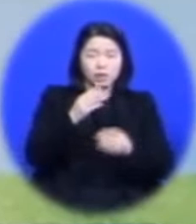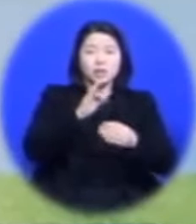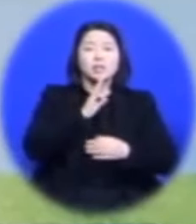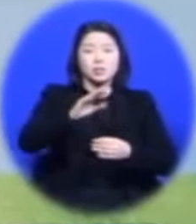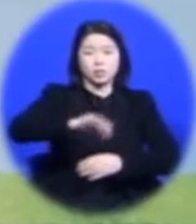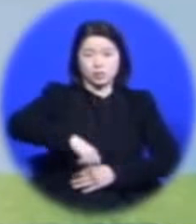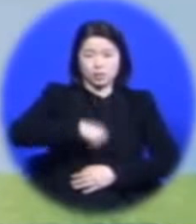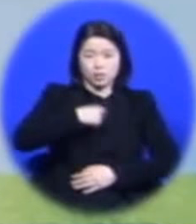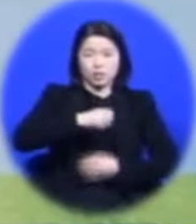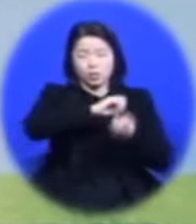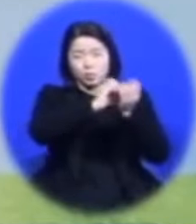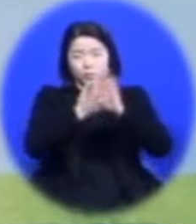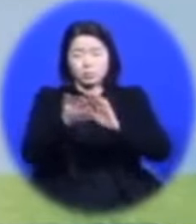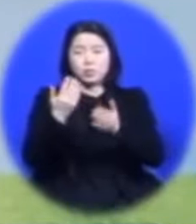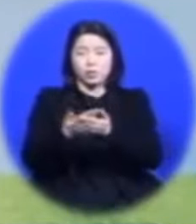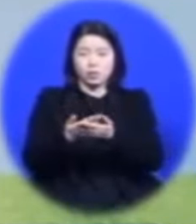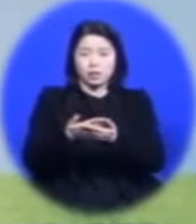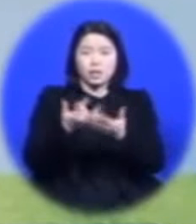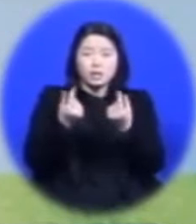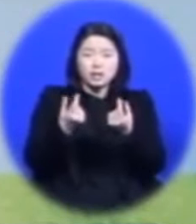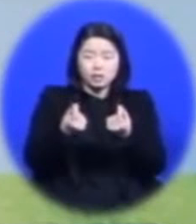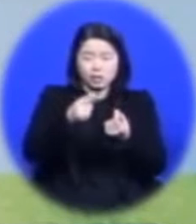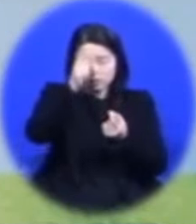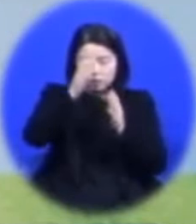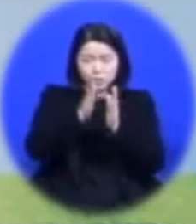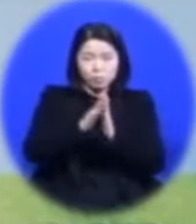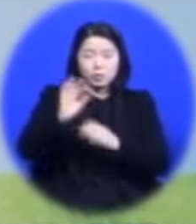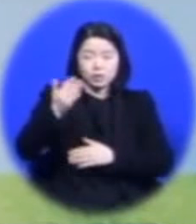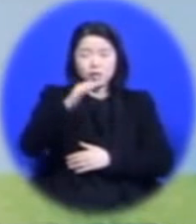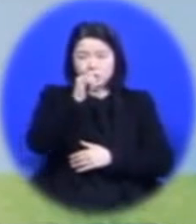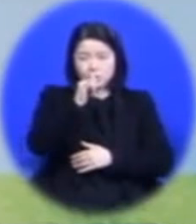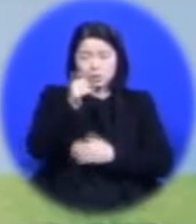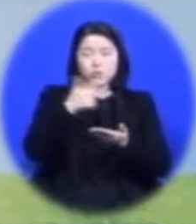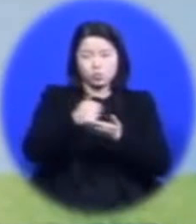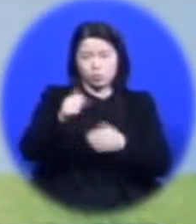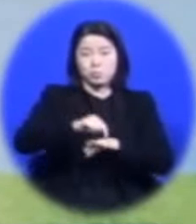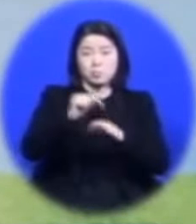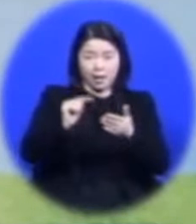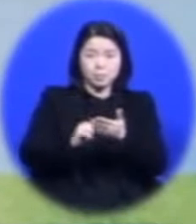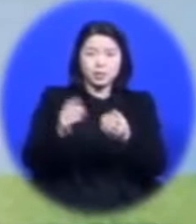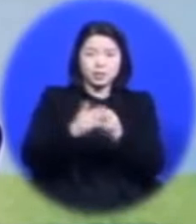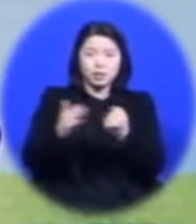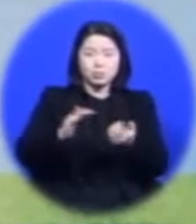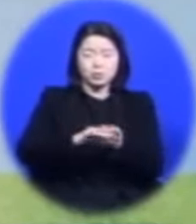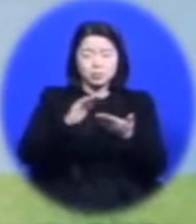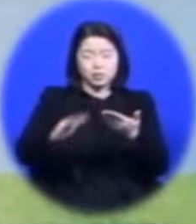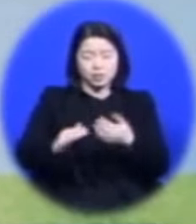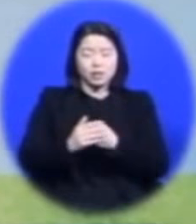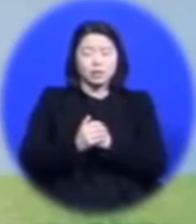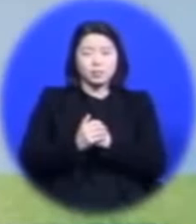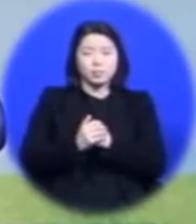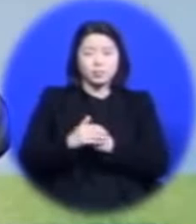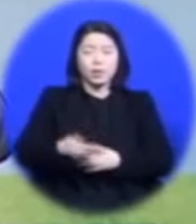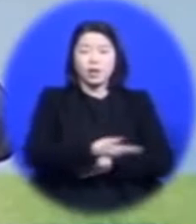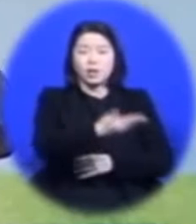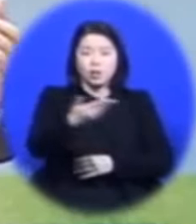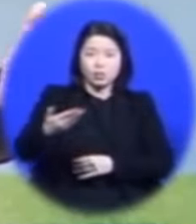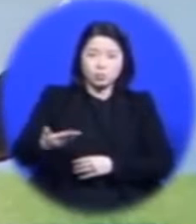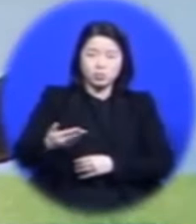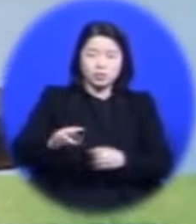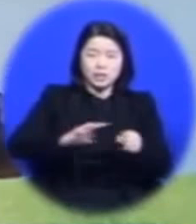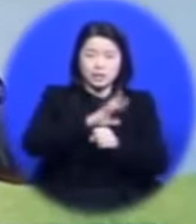피우게 해 달라 그런 기도가 나오게 돼 있어요 주님의 마음이니까 여러분